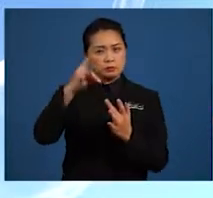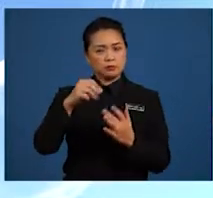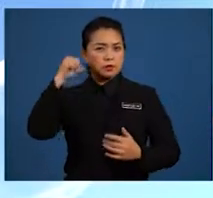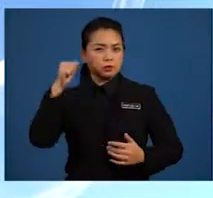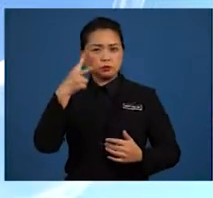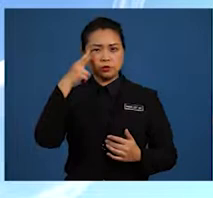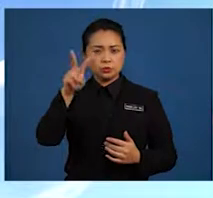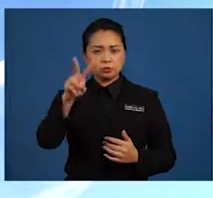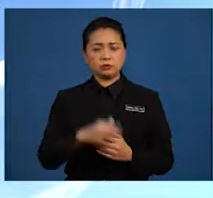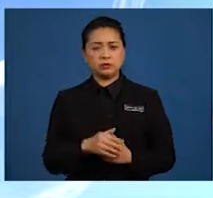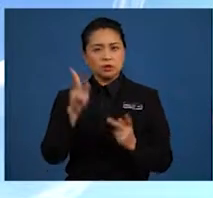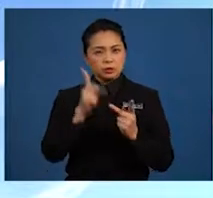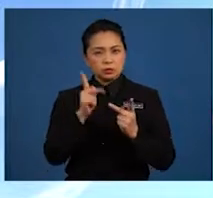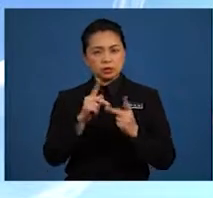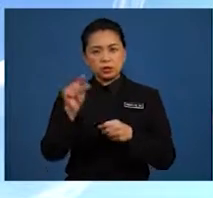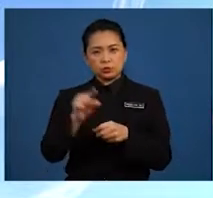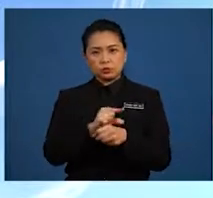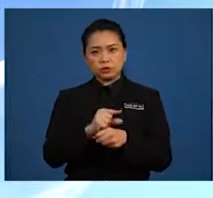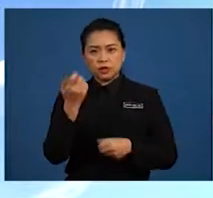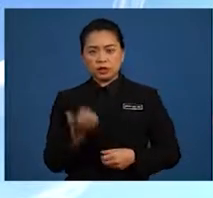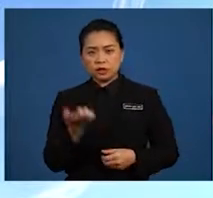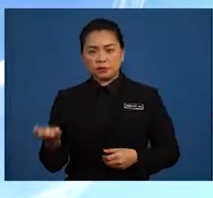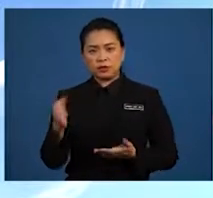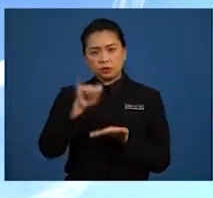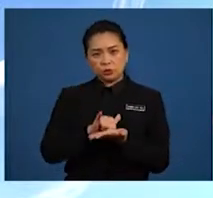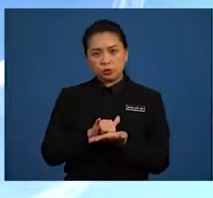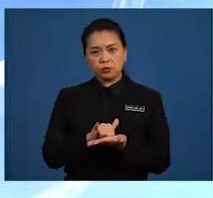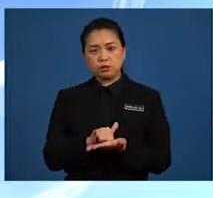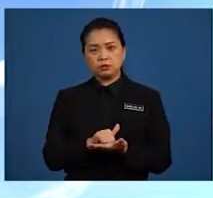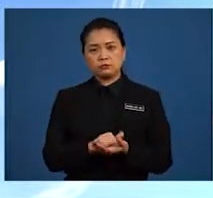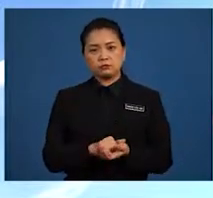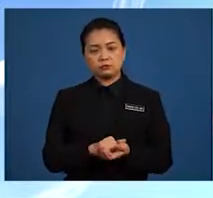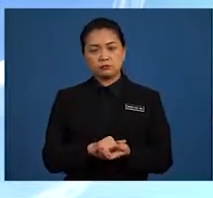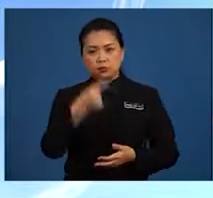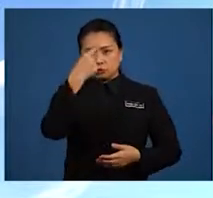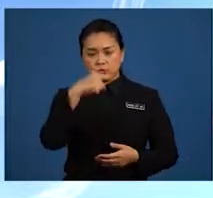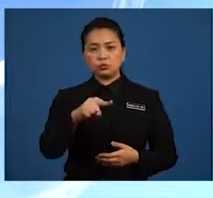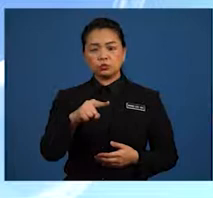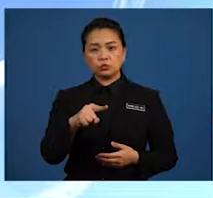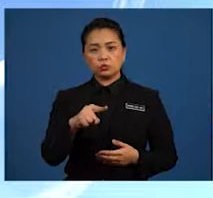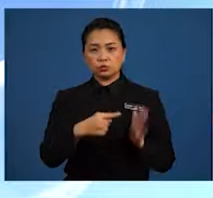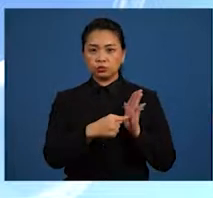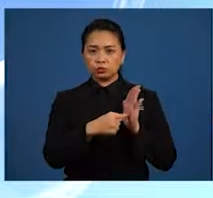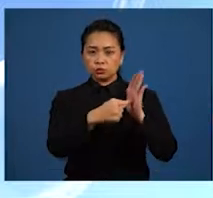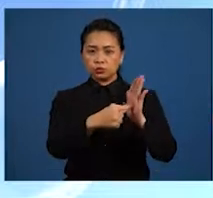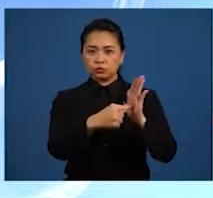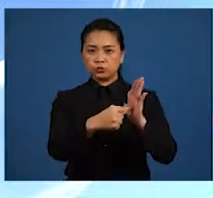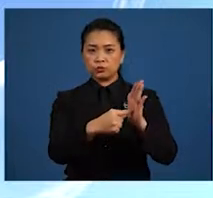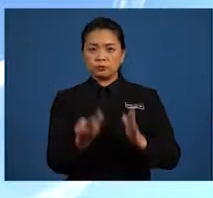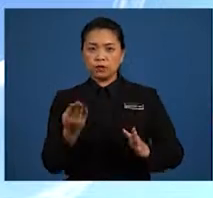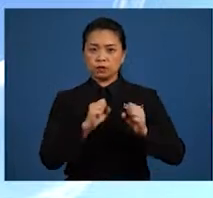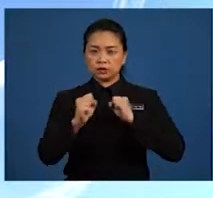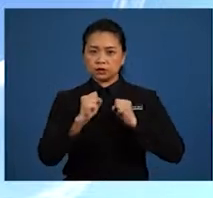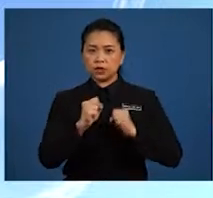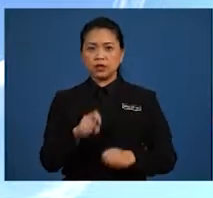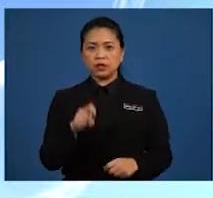audzu word kesesuaian penggunaan elemen tersebut dalam konteks untuk mempersembahkan bahasa sastra